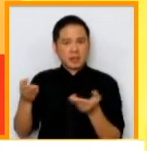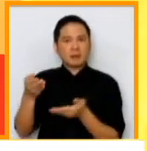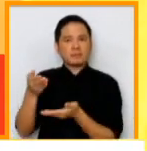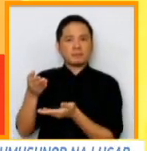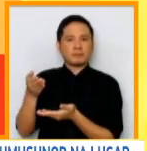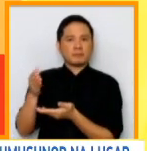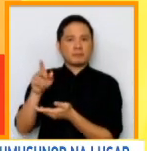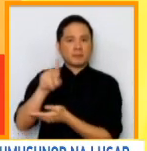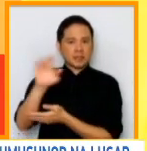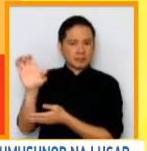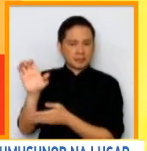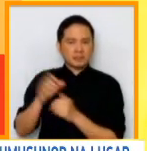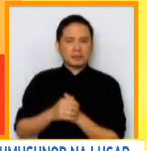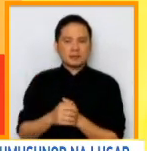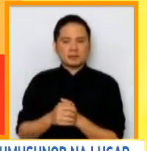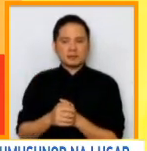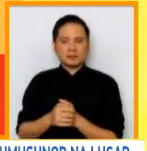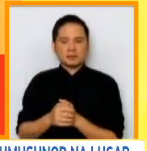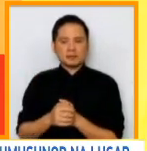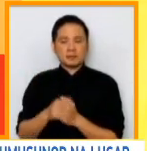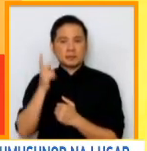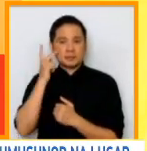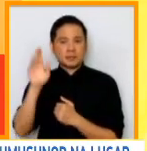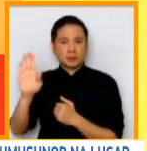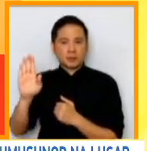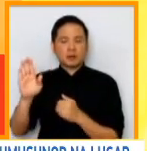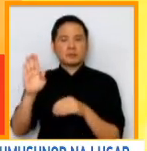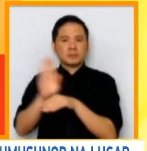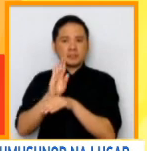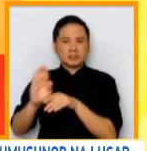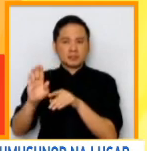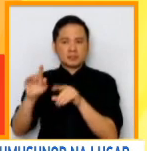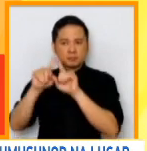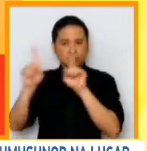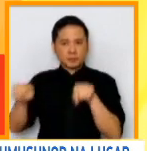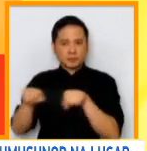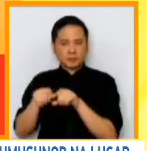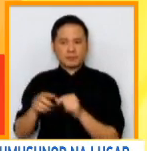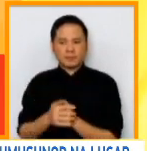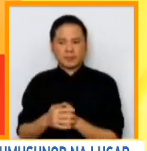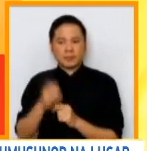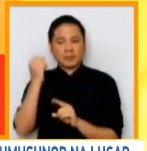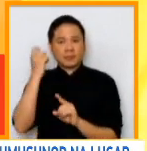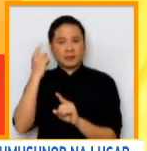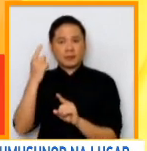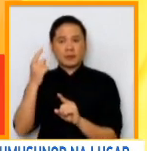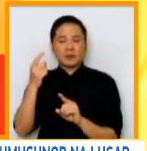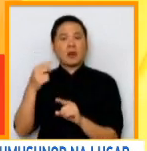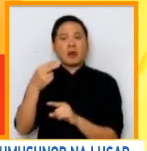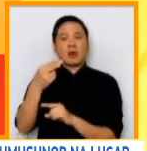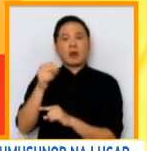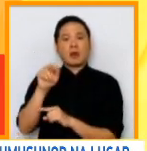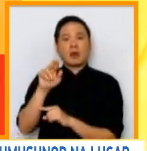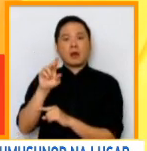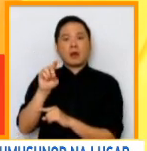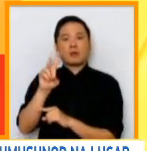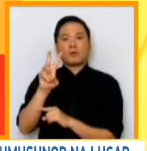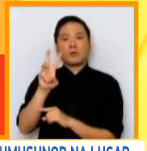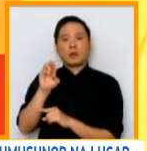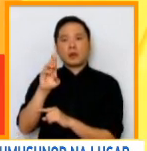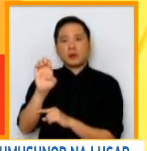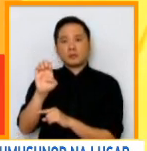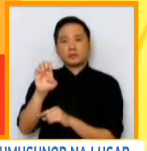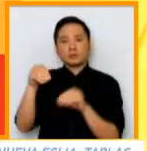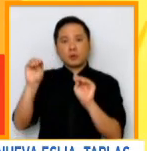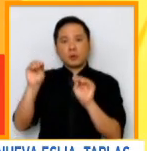yung isa dyan may kuha ng kanilang business permit. Okay, hindi sila hardware. Sila ay